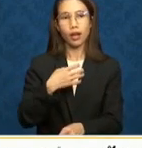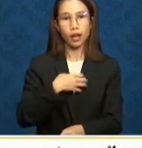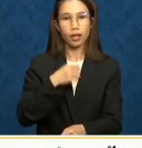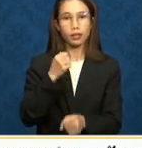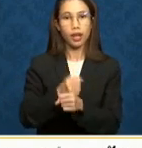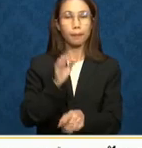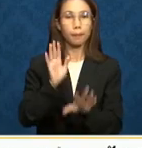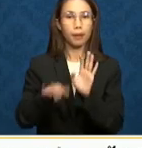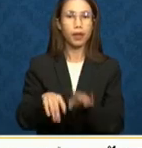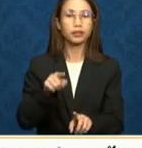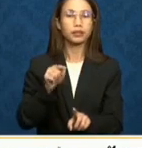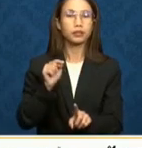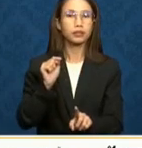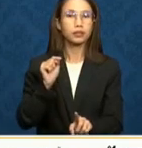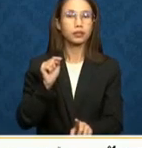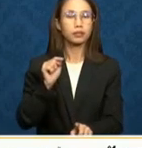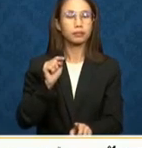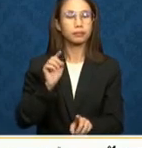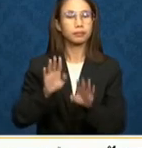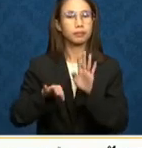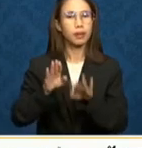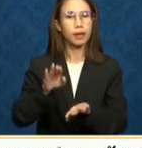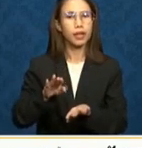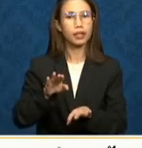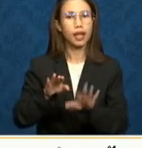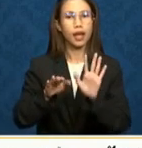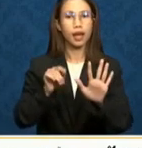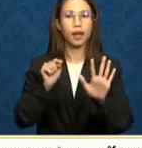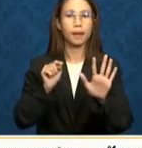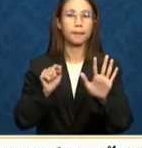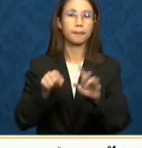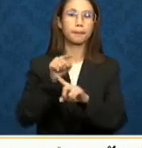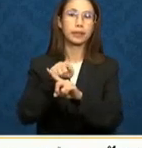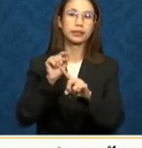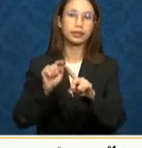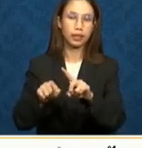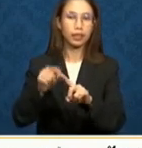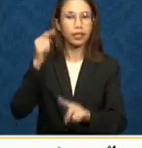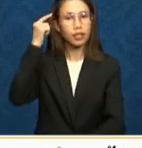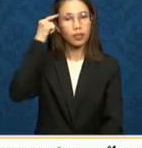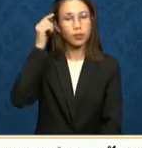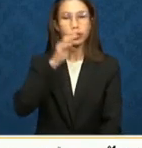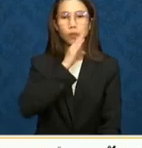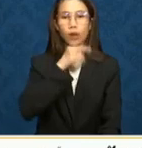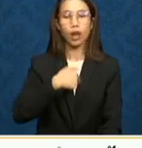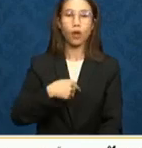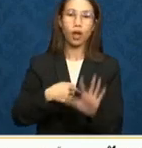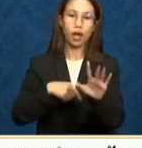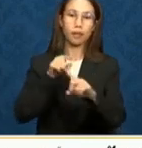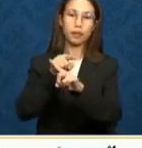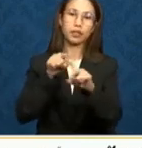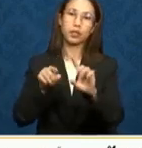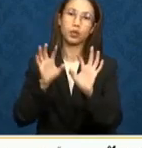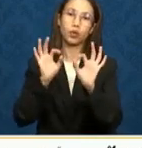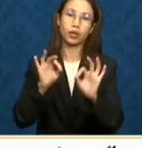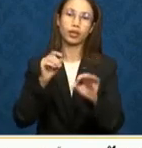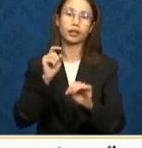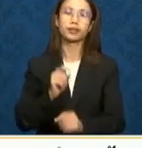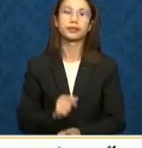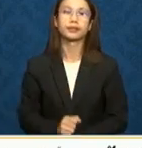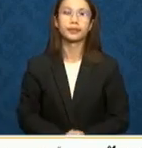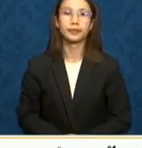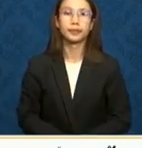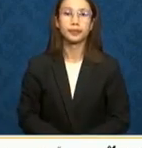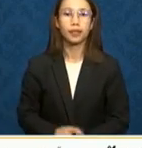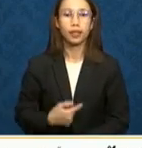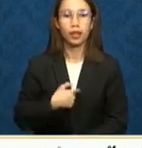ที่จุดอย่างน้อยถัวเฉลี่ย 5% ถ้าอยู่ในจุดนั้นเราก็อยู่ในจุดปลอดภัยนะครับที่จะเรียนพี่น้องประชาชนว่า